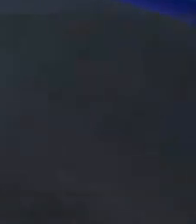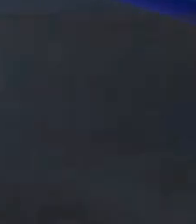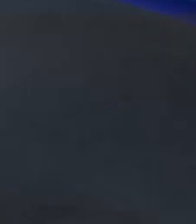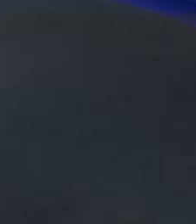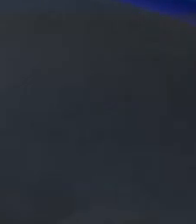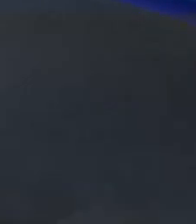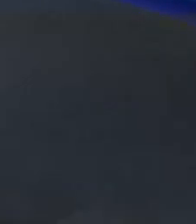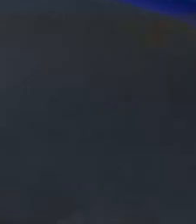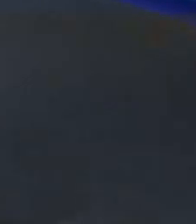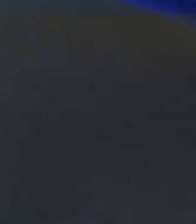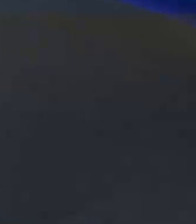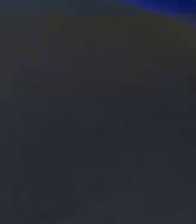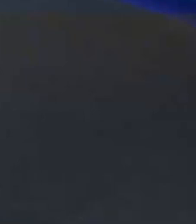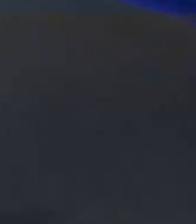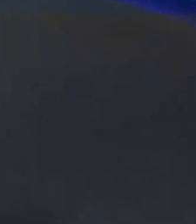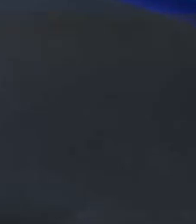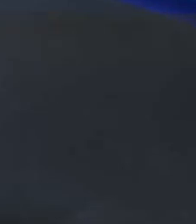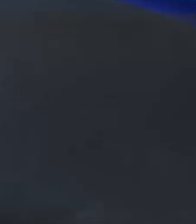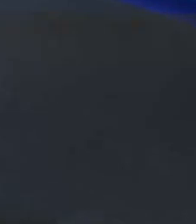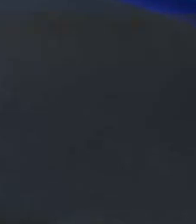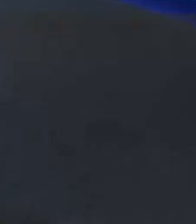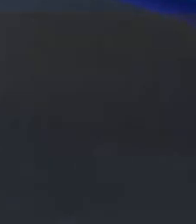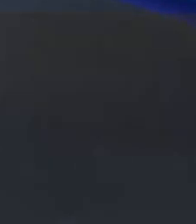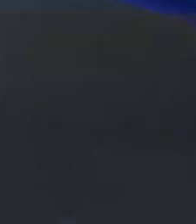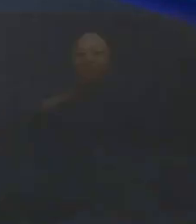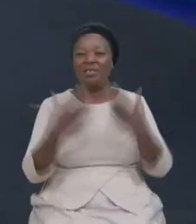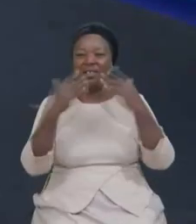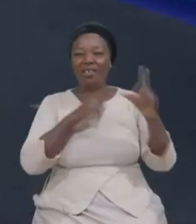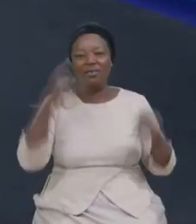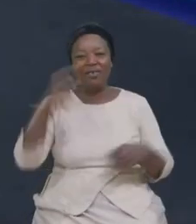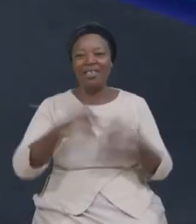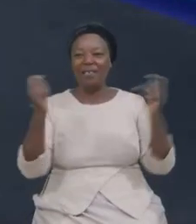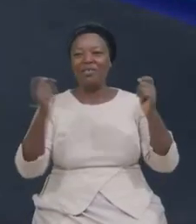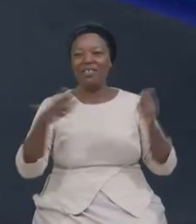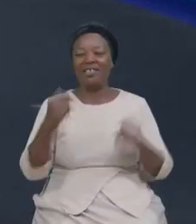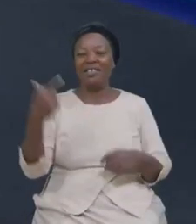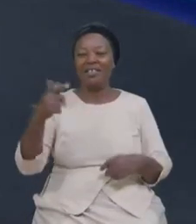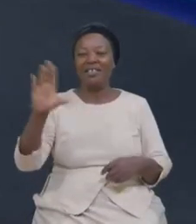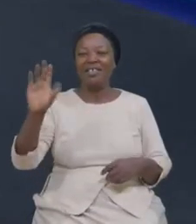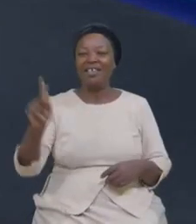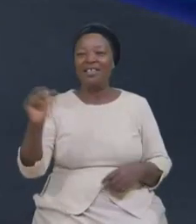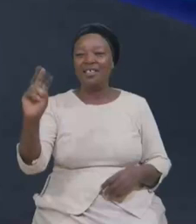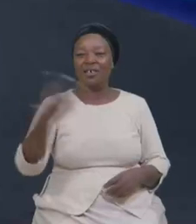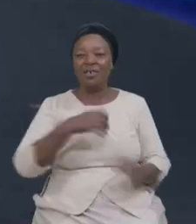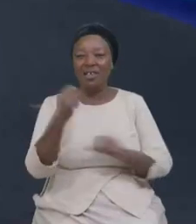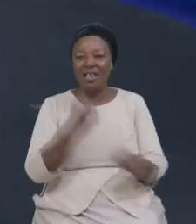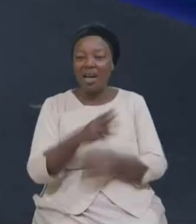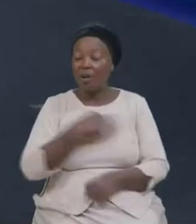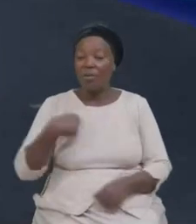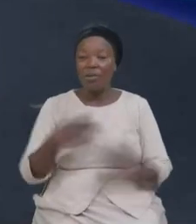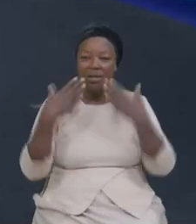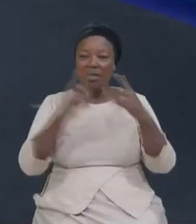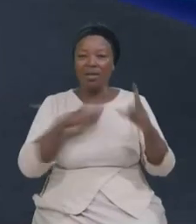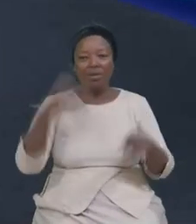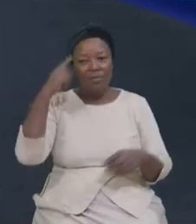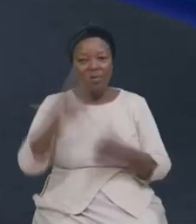nous remercions Dieu pour la célébration de JCK de la deuxième année. Et nous remercions Dieu pour ce qu'il a déjà fait.